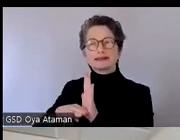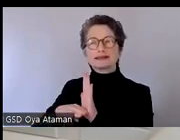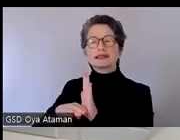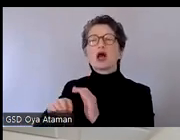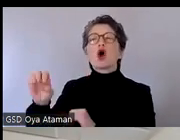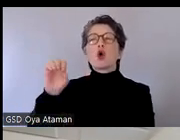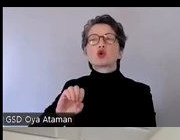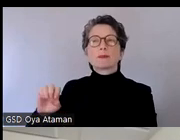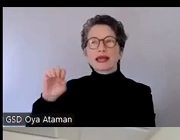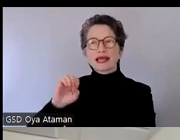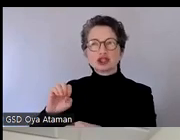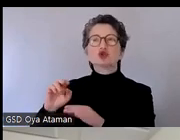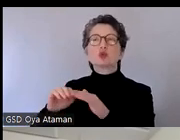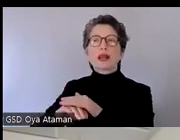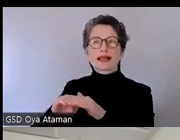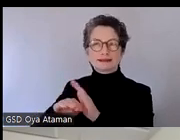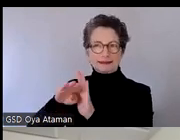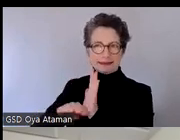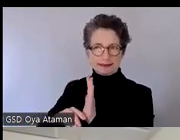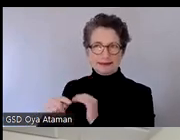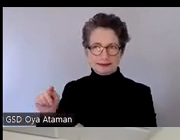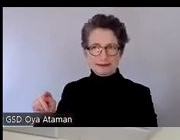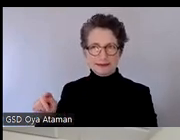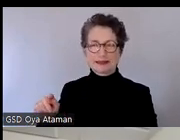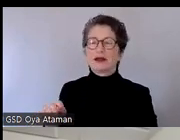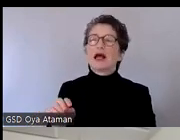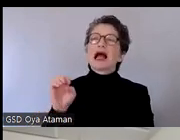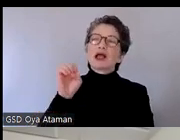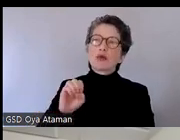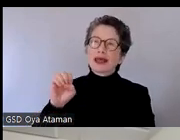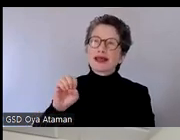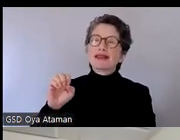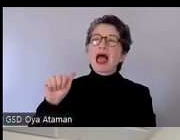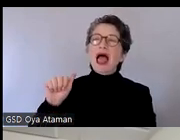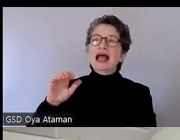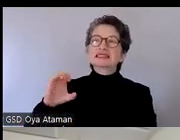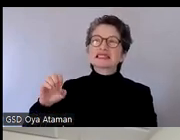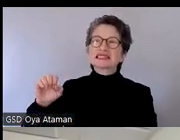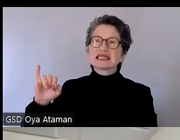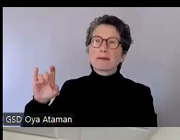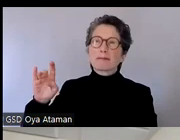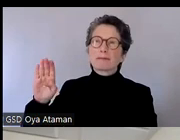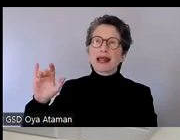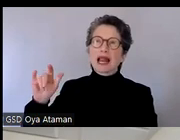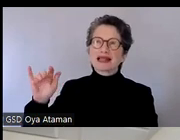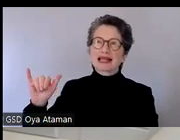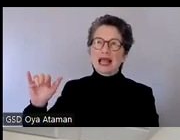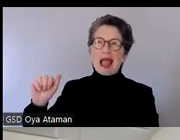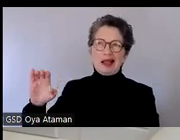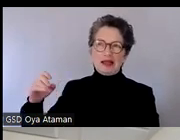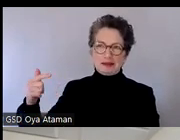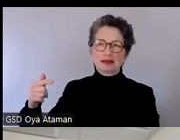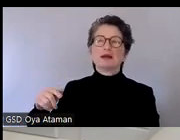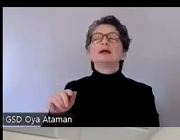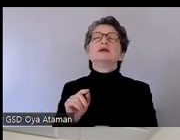wie Michael gesagt hat, gestern sehr schöne Vorträge über Erfahrungen von Firmen, auch die